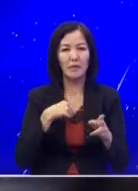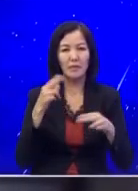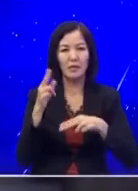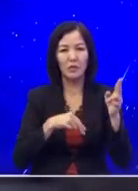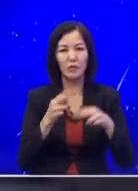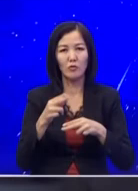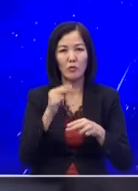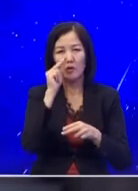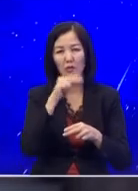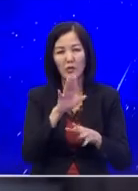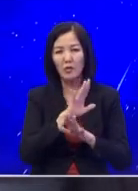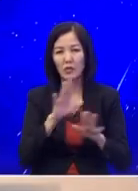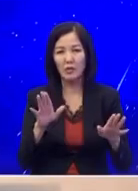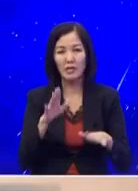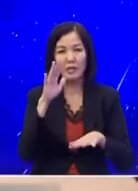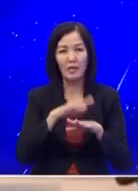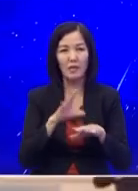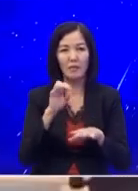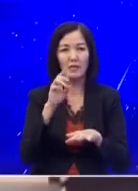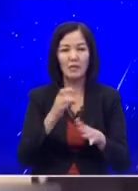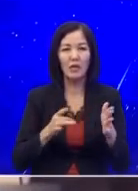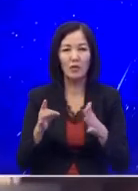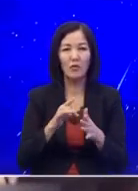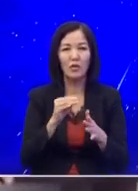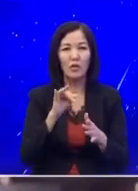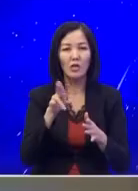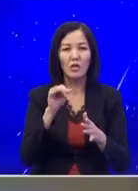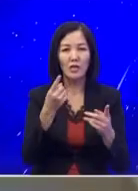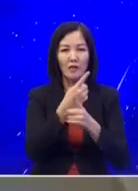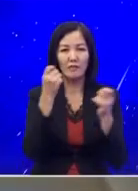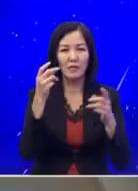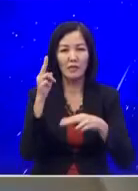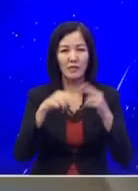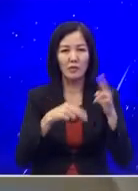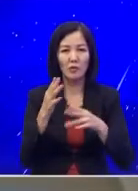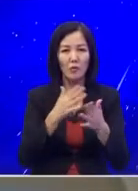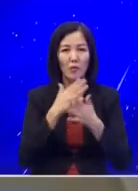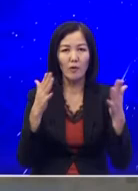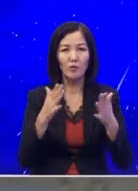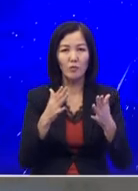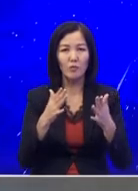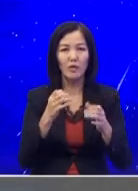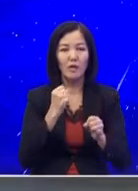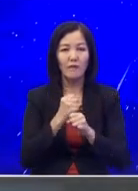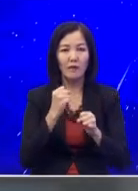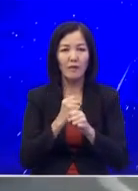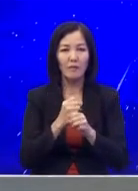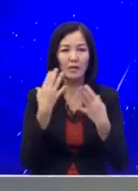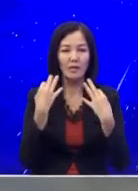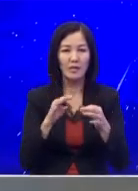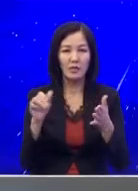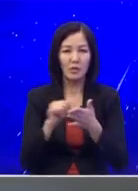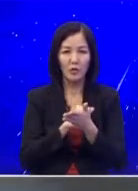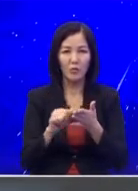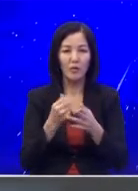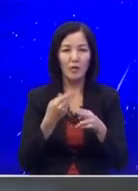себя в чем-то виновным. Аким Есильского района Берег Жакенов заявил, что застройщик, по большому счету, сделал все в рамках разрешительных